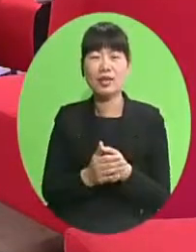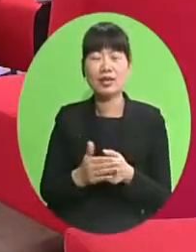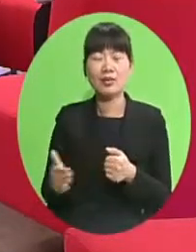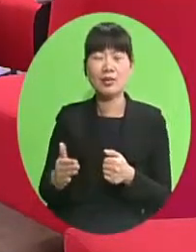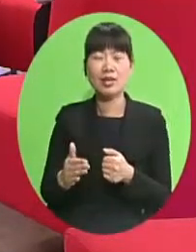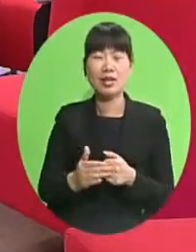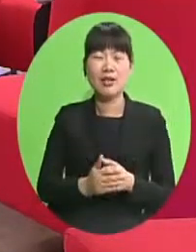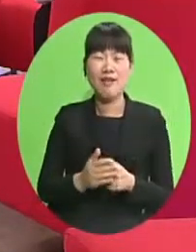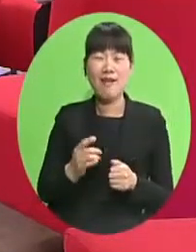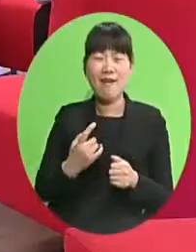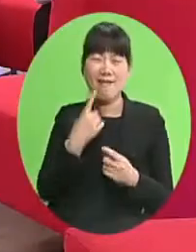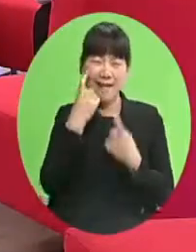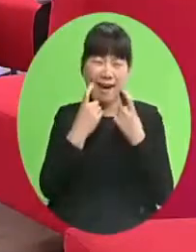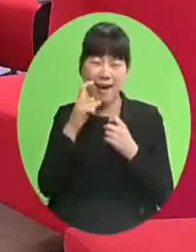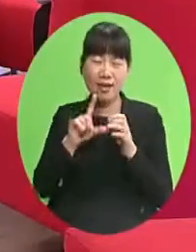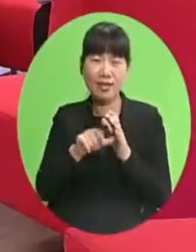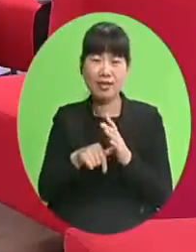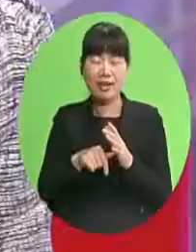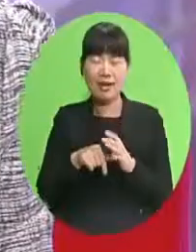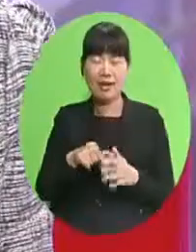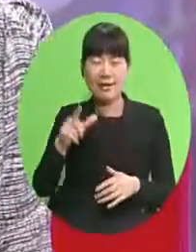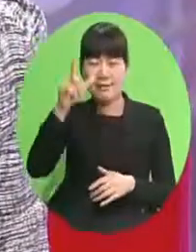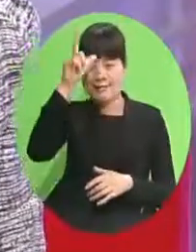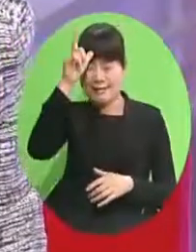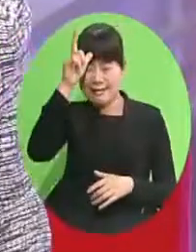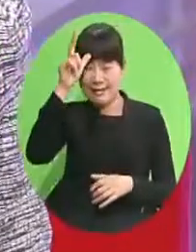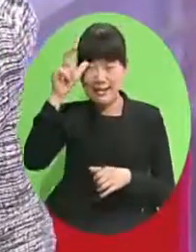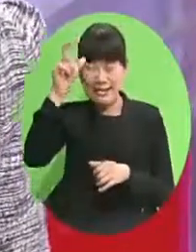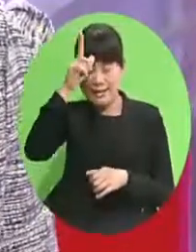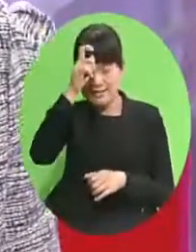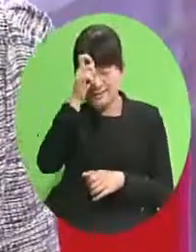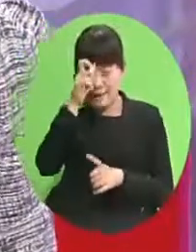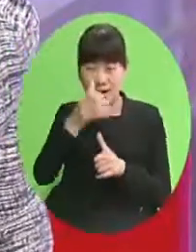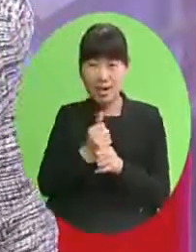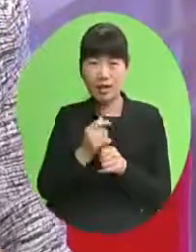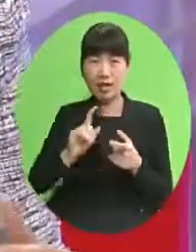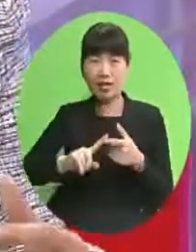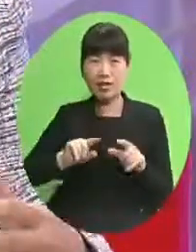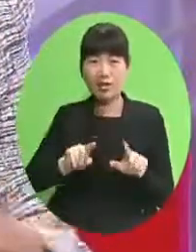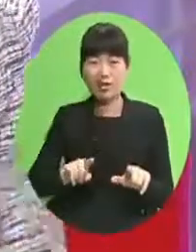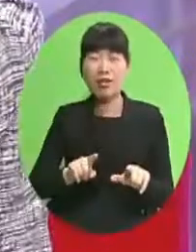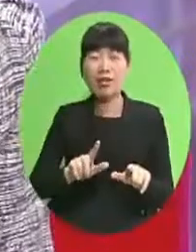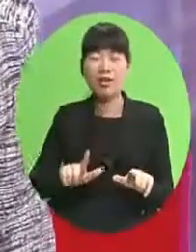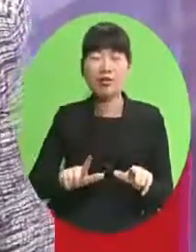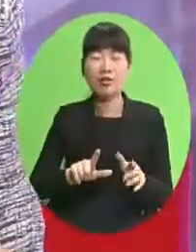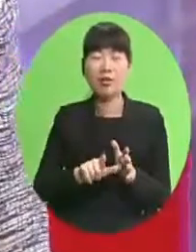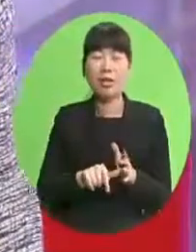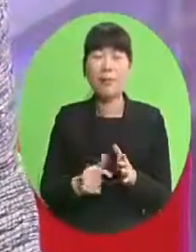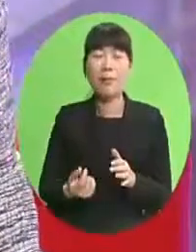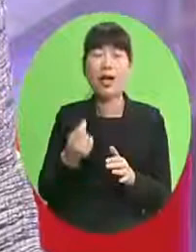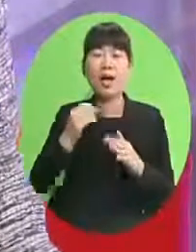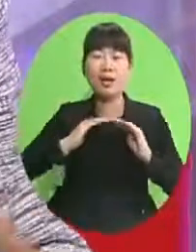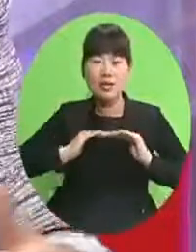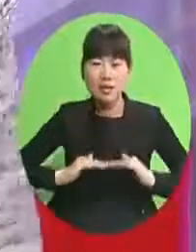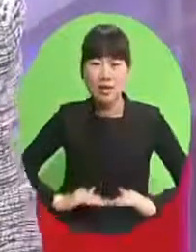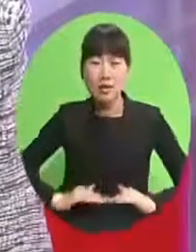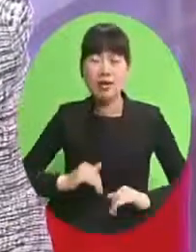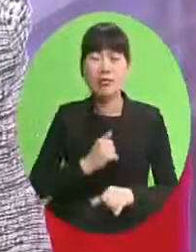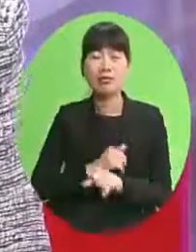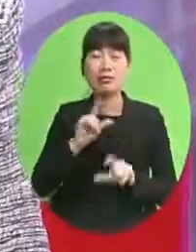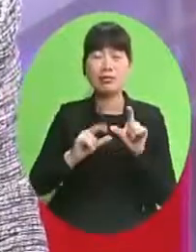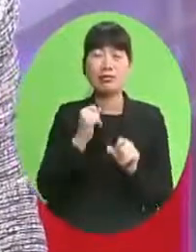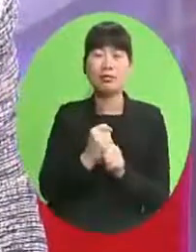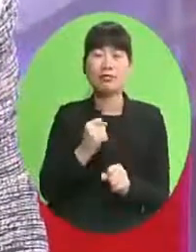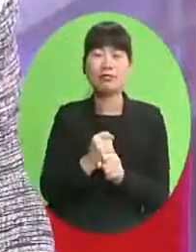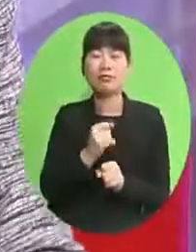하는데 그거를 어떻게 생각하셔야 되냐면 애를 벌 주고 막 아프게 하려는 게 아니라 빨리 진정하게끔 그 자세를